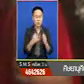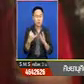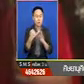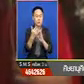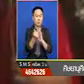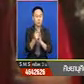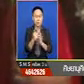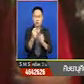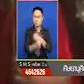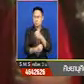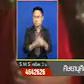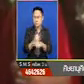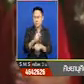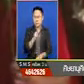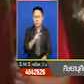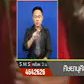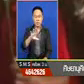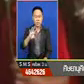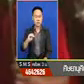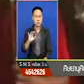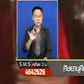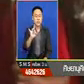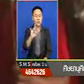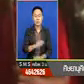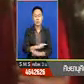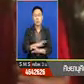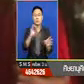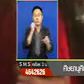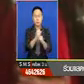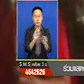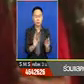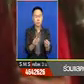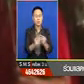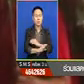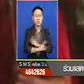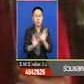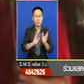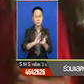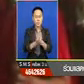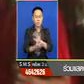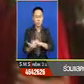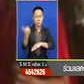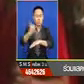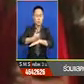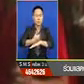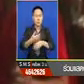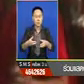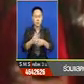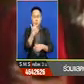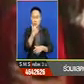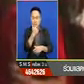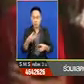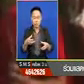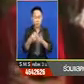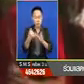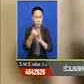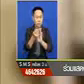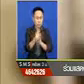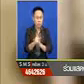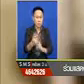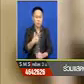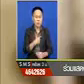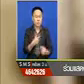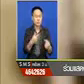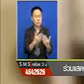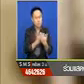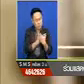แต่ปี48แล้วคุณขวัญชัยก็หันหลังให้กับโฆษกลูกทุ่งนะคะเปลี่ยนชีวิตมาเป็นแกนนำของมวลชนคนเสื้อแดงเพราะว่าเขารักและศรัทธ